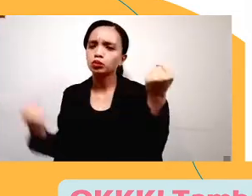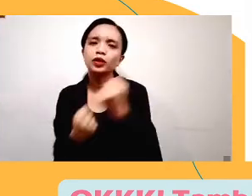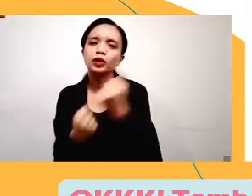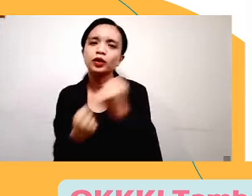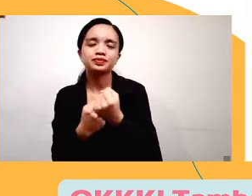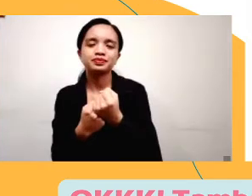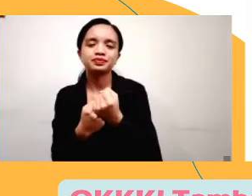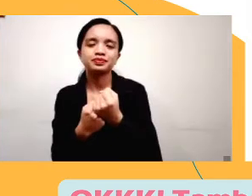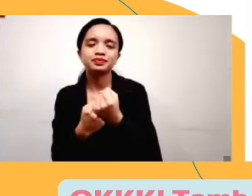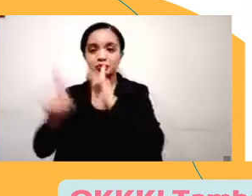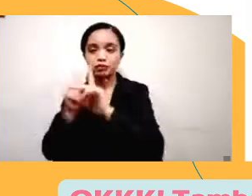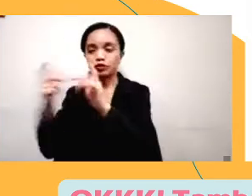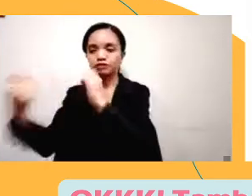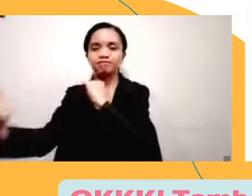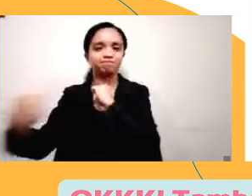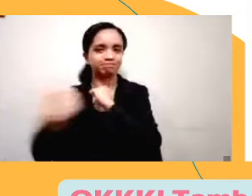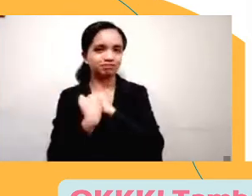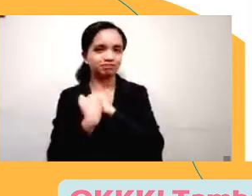sa atin, no?